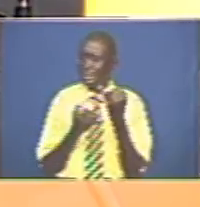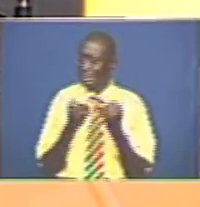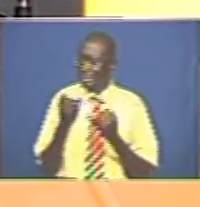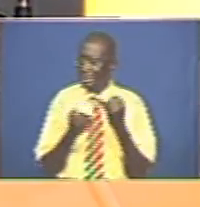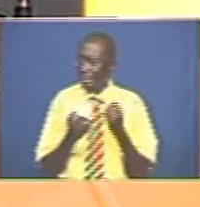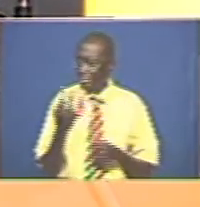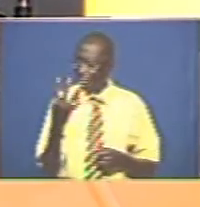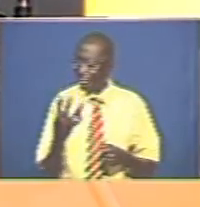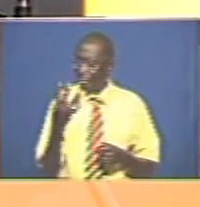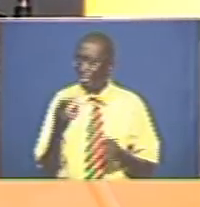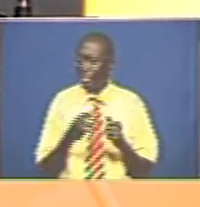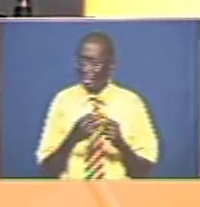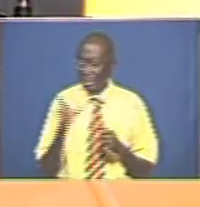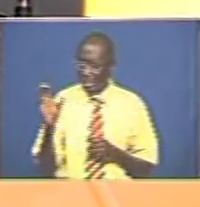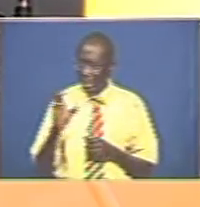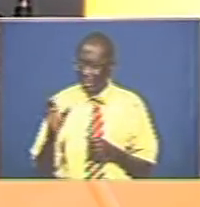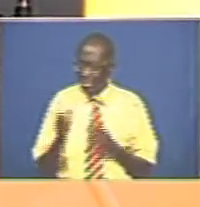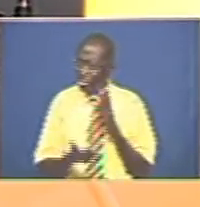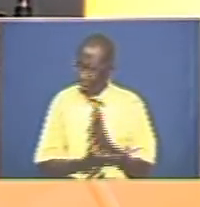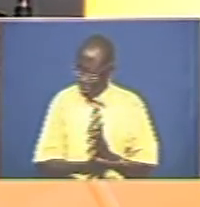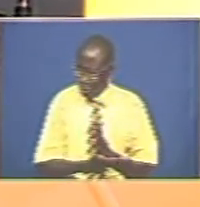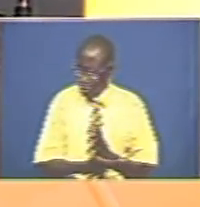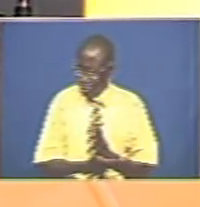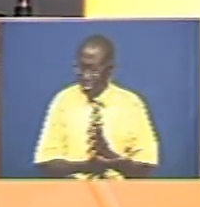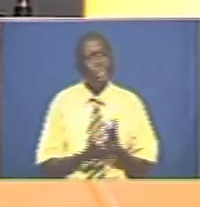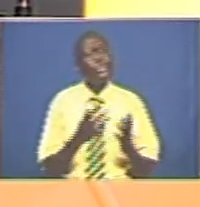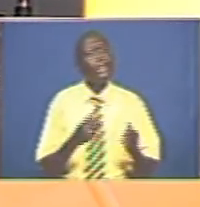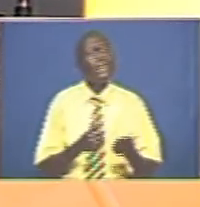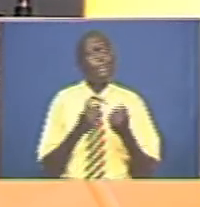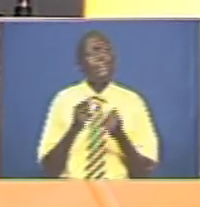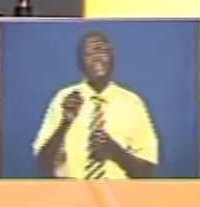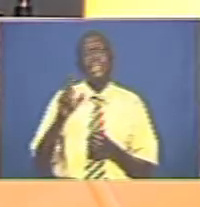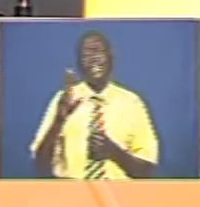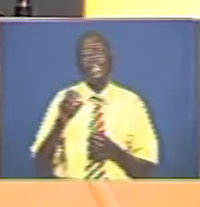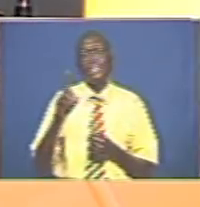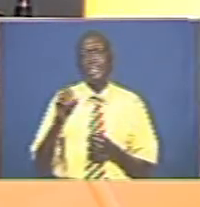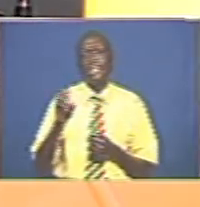4, Catherine Ndonye. Ndio. Tueleze zaidi kuhusiana na Sundowner Classic.